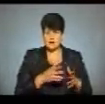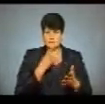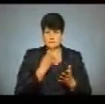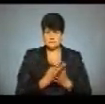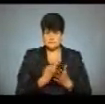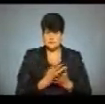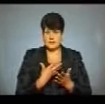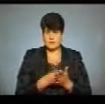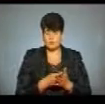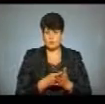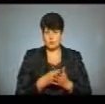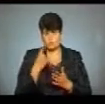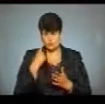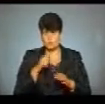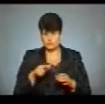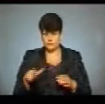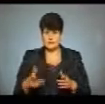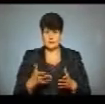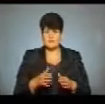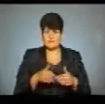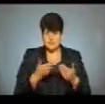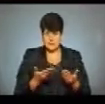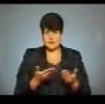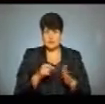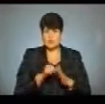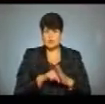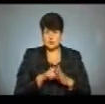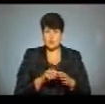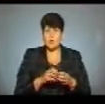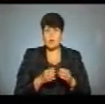відображають думку всієї громадськості, де ми розкрили суть даної проблеми.